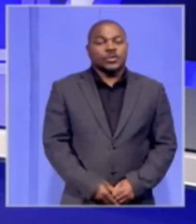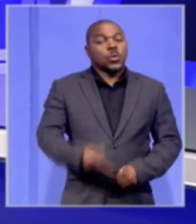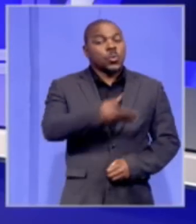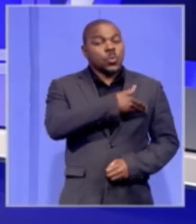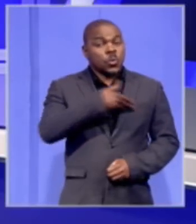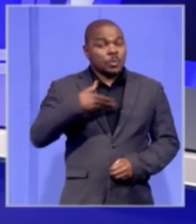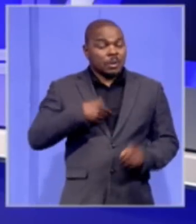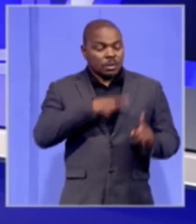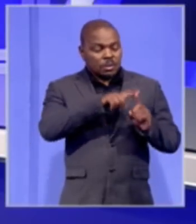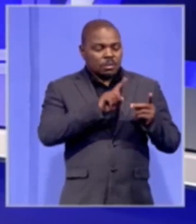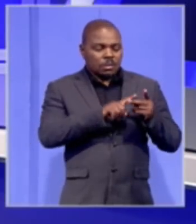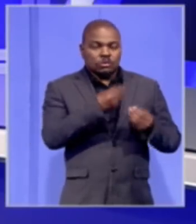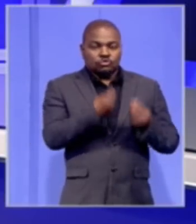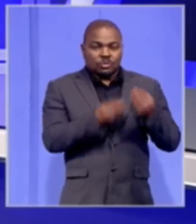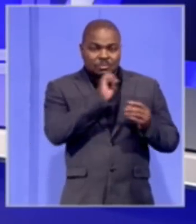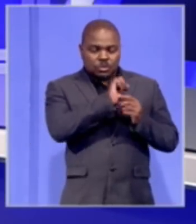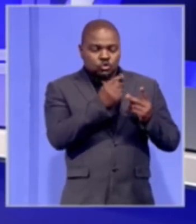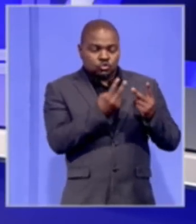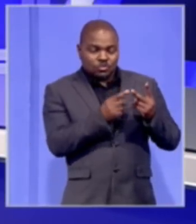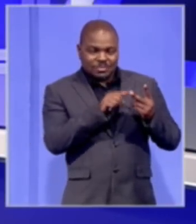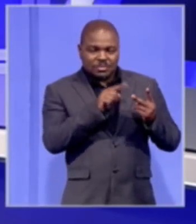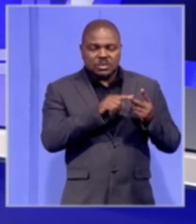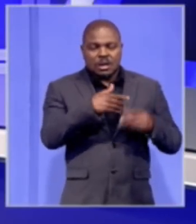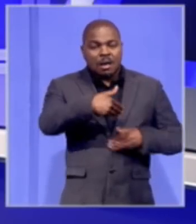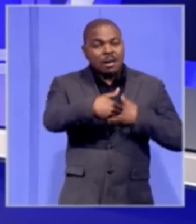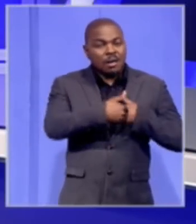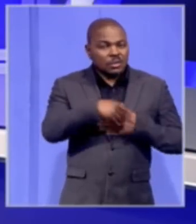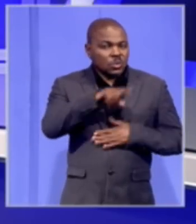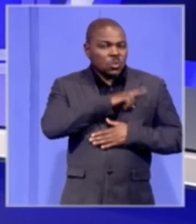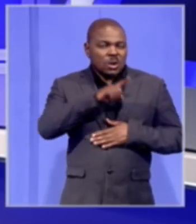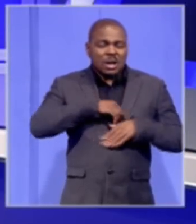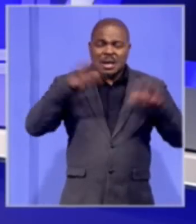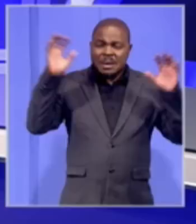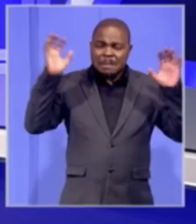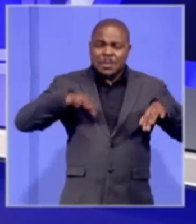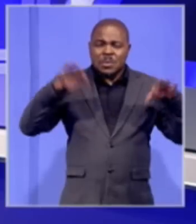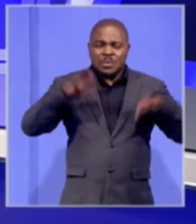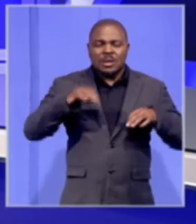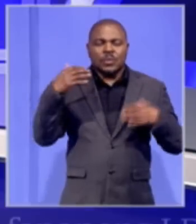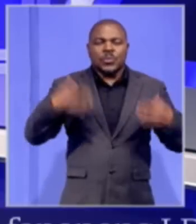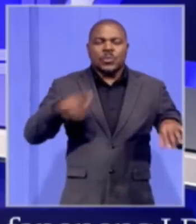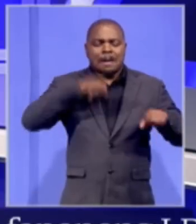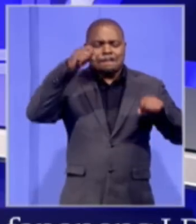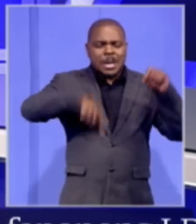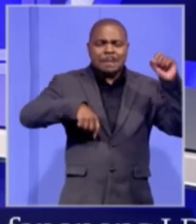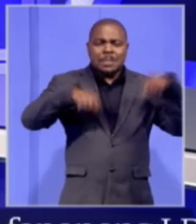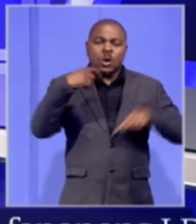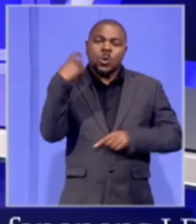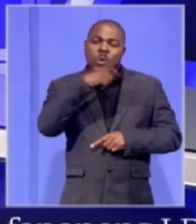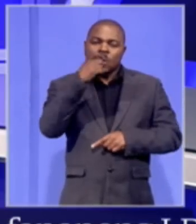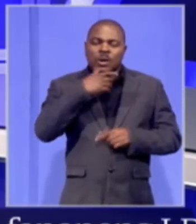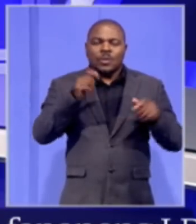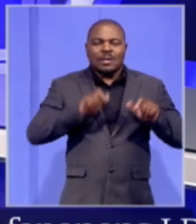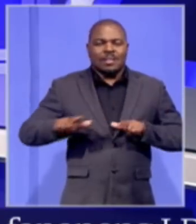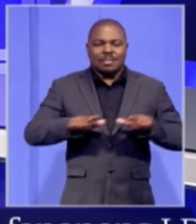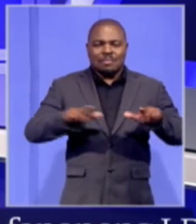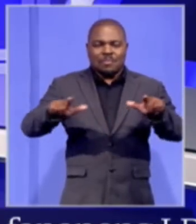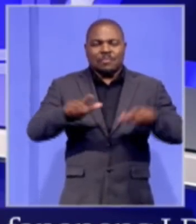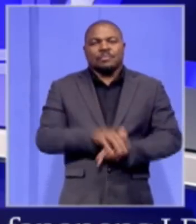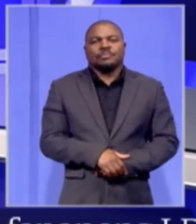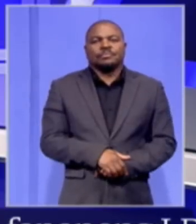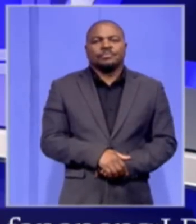Mosadi le bana ba hae ba babedi ba tswile dikotsi ka mora ho tsholoha ha sefako se matla se neleng dikarolong tse ding tsa Limpopo.